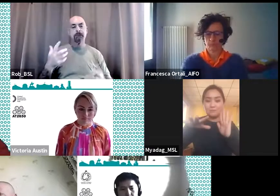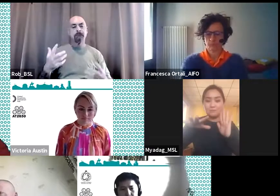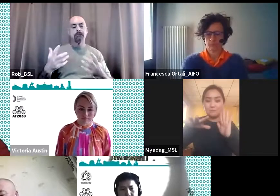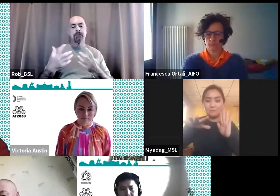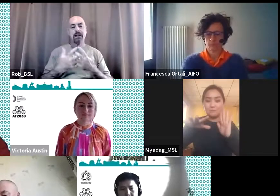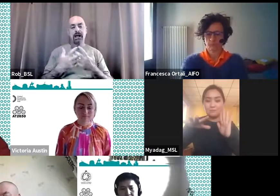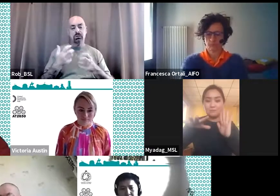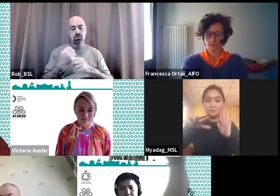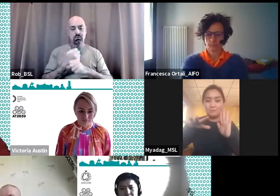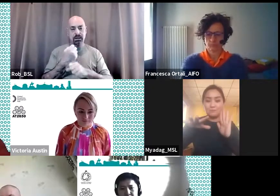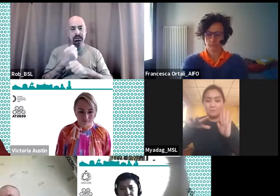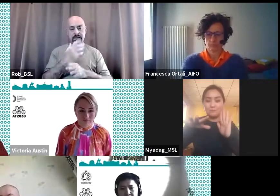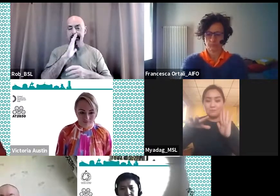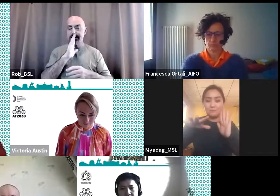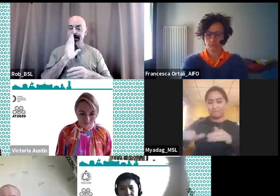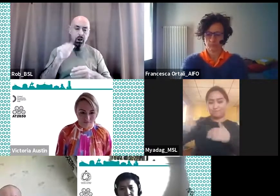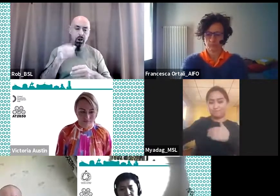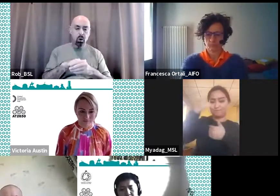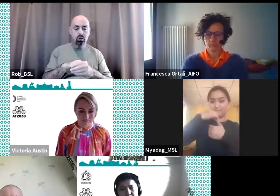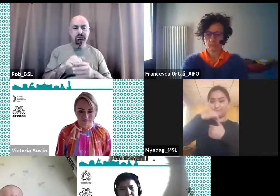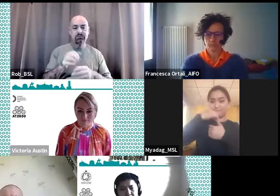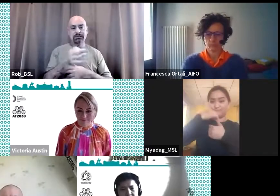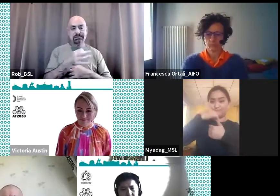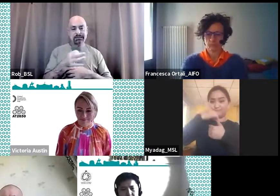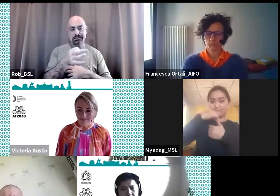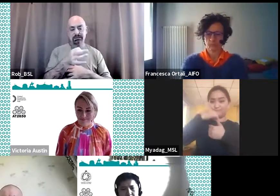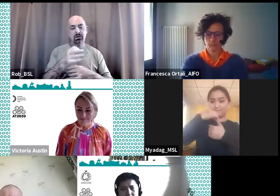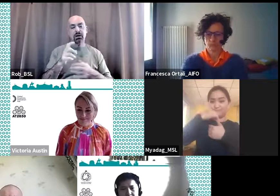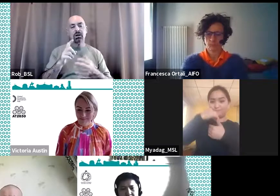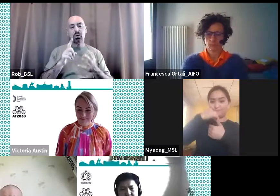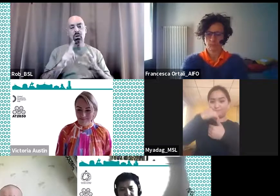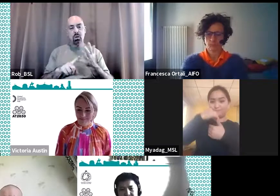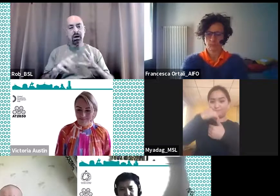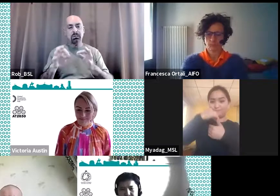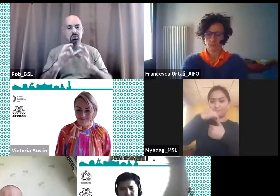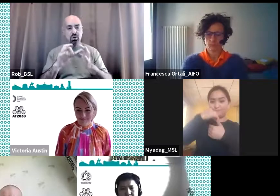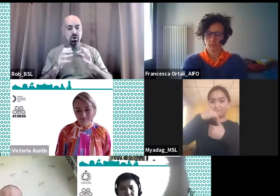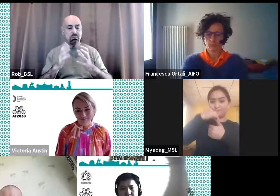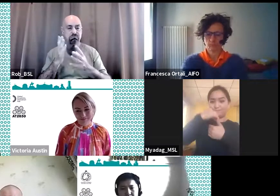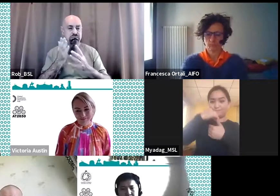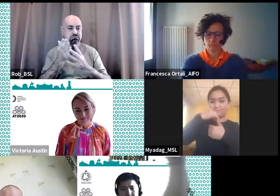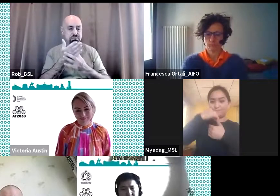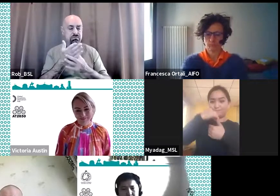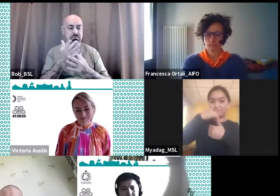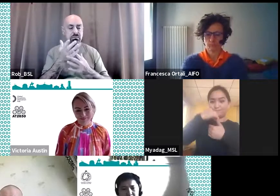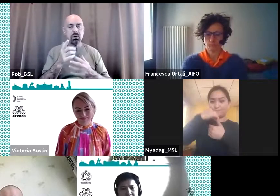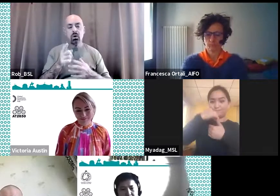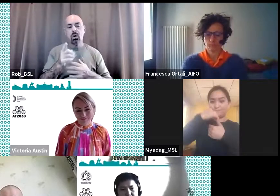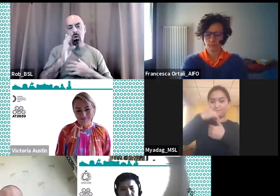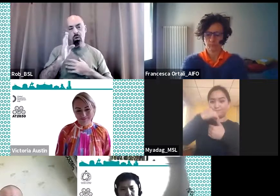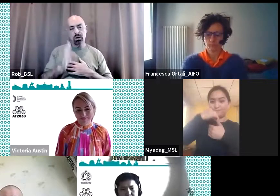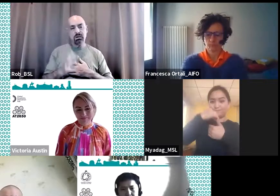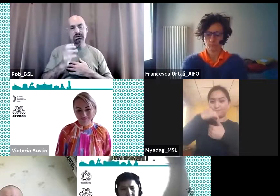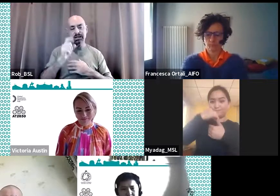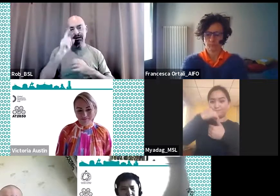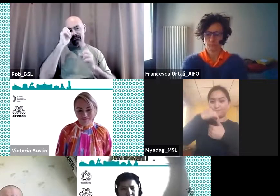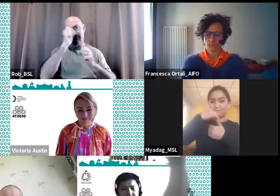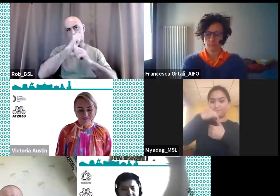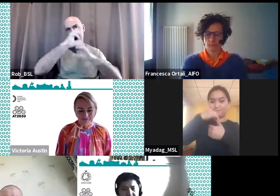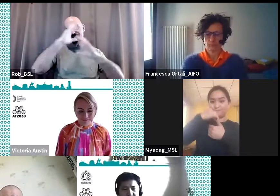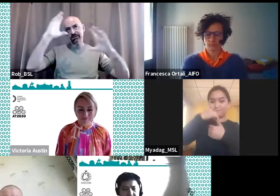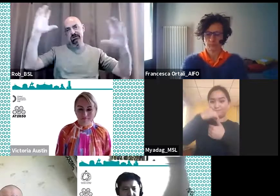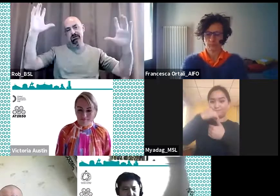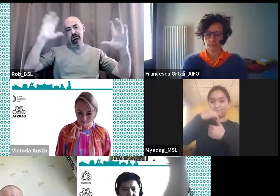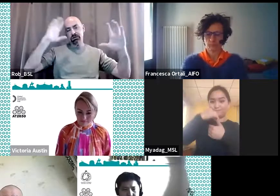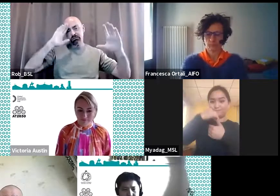хот нэгдсэн хэтийн зорилго алсын хараатай байх хэрэгтэй байна. Уг хэтийн зорилго